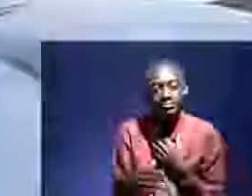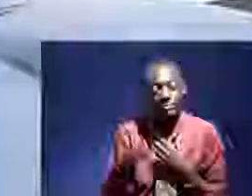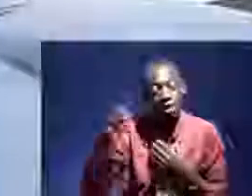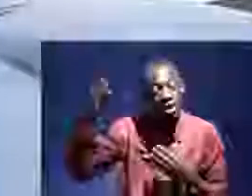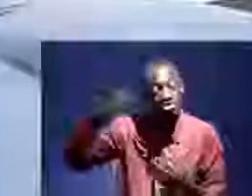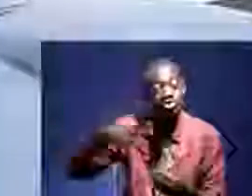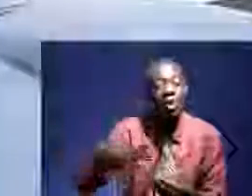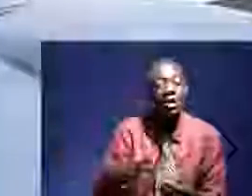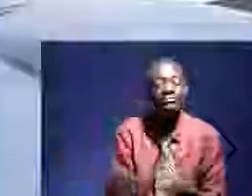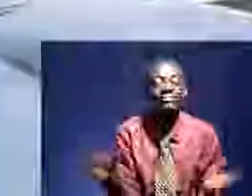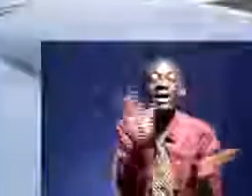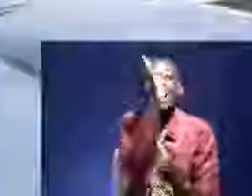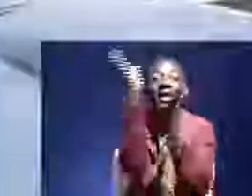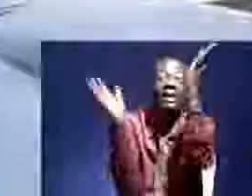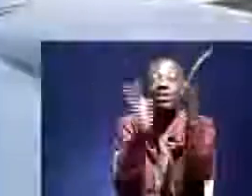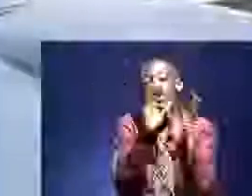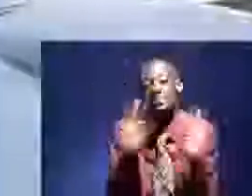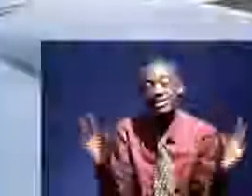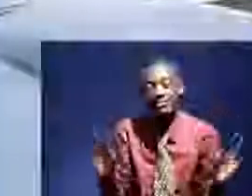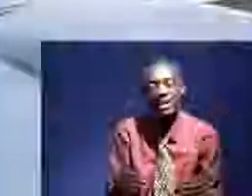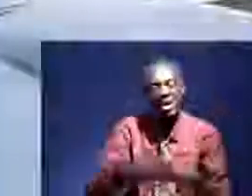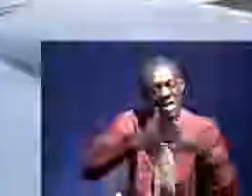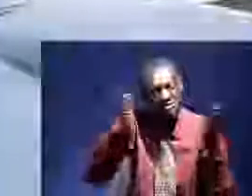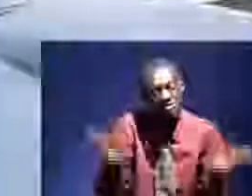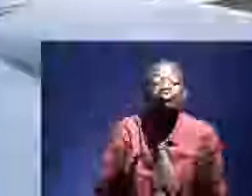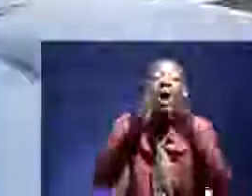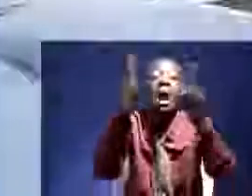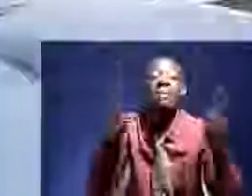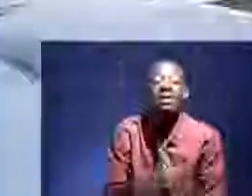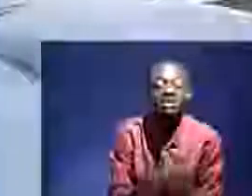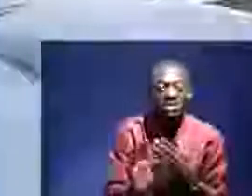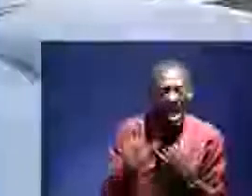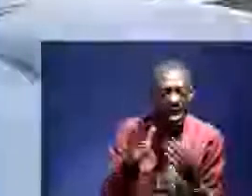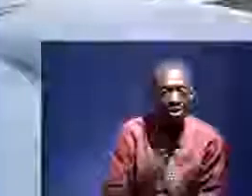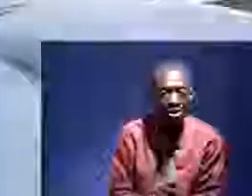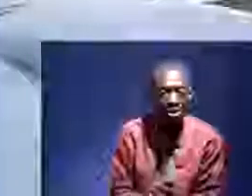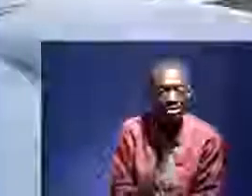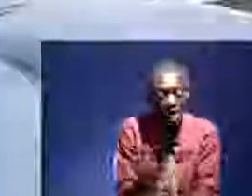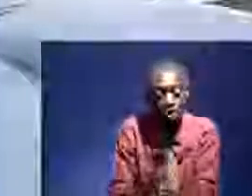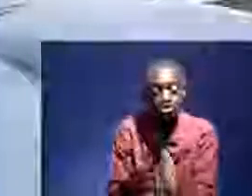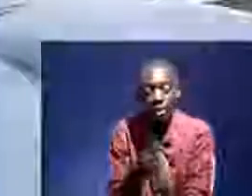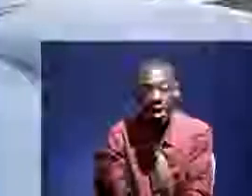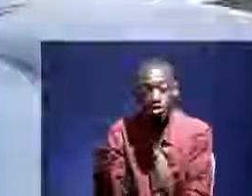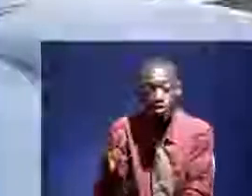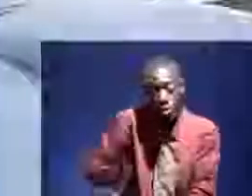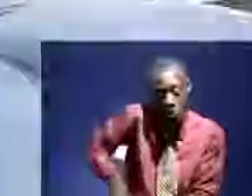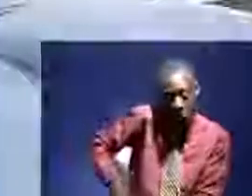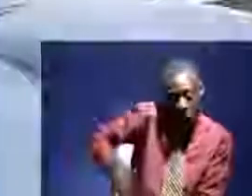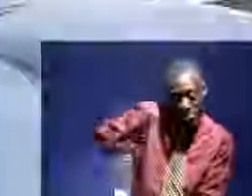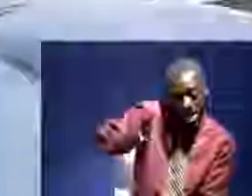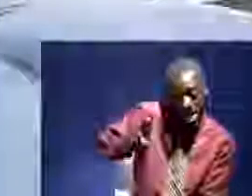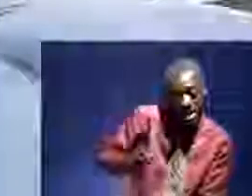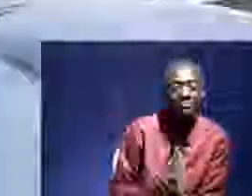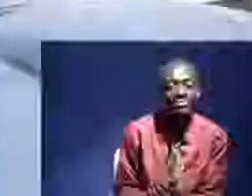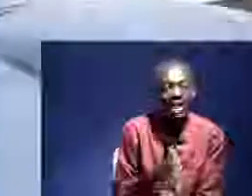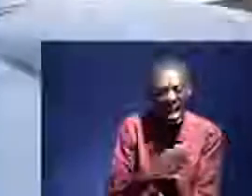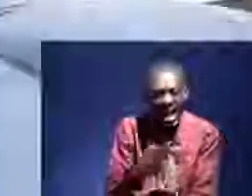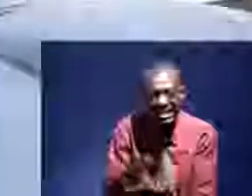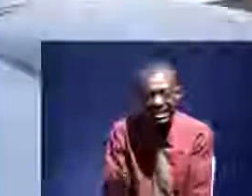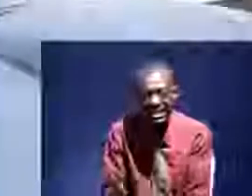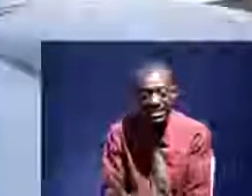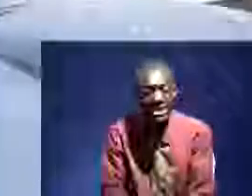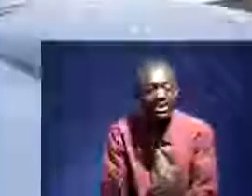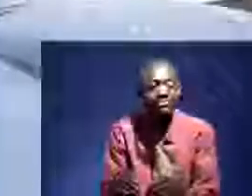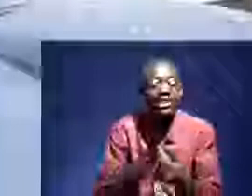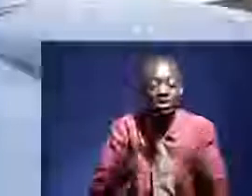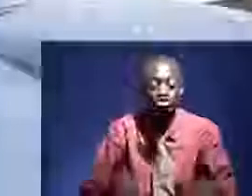those windows. Fungua madirisha yako, chunga tu vibaka. Air out your bedding regularly. Hakikisha chumba chako kinaingiza hewa nzuri